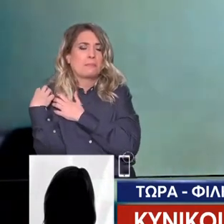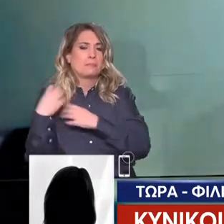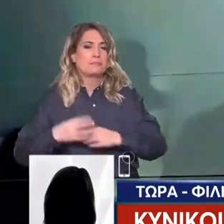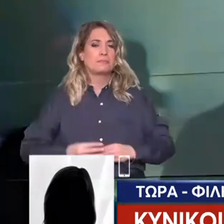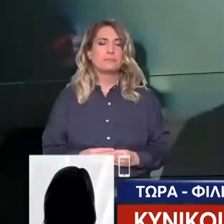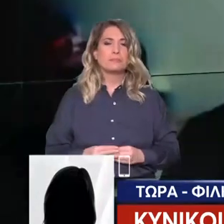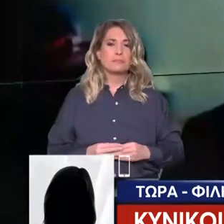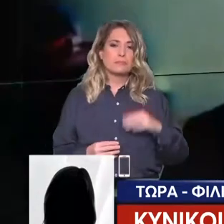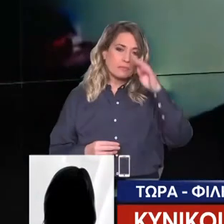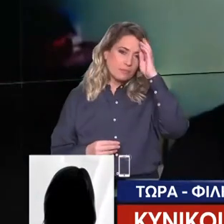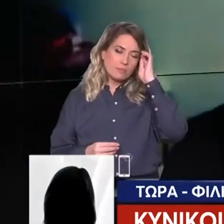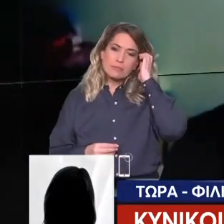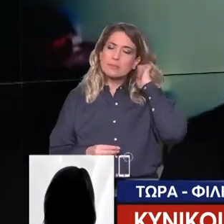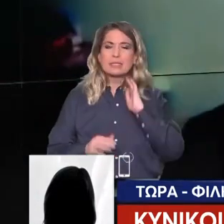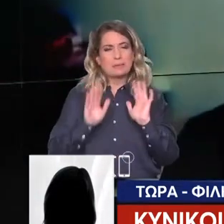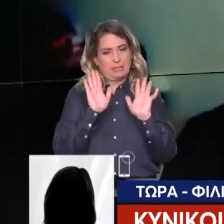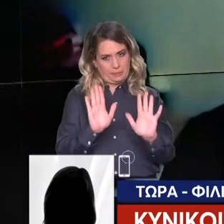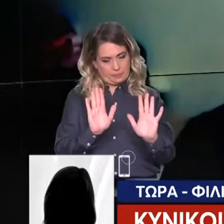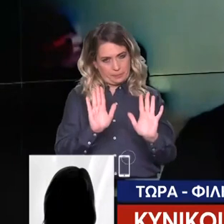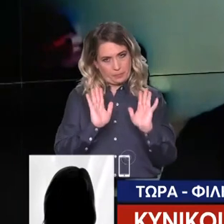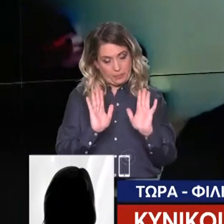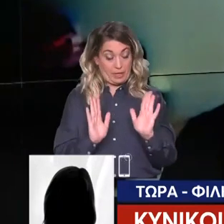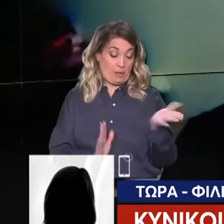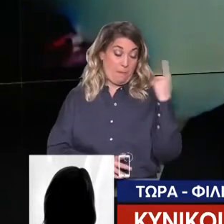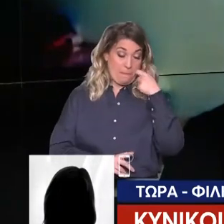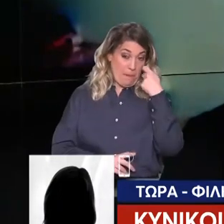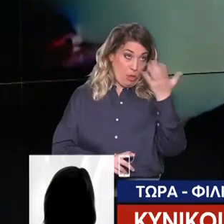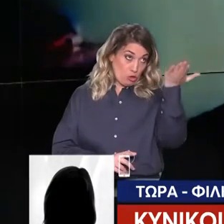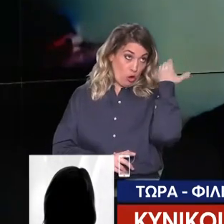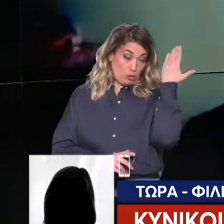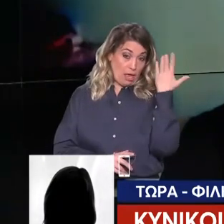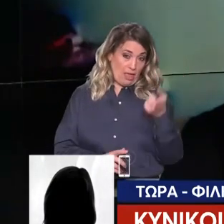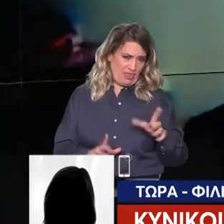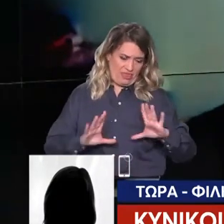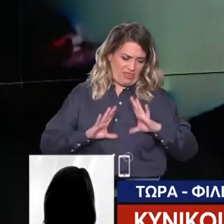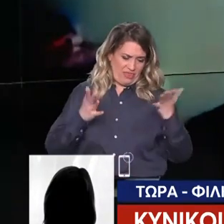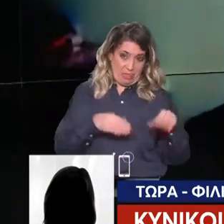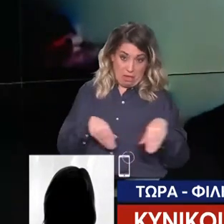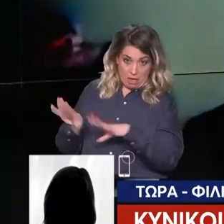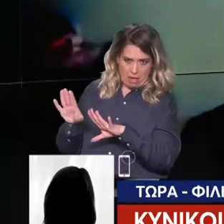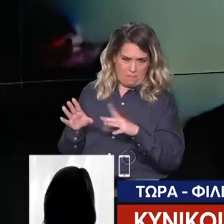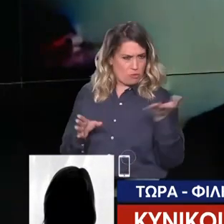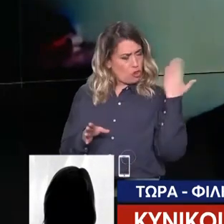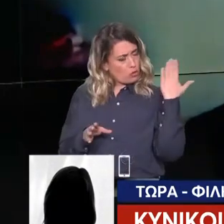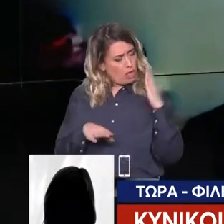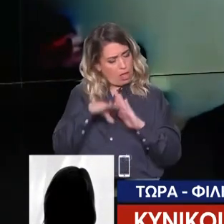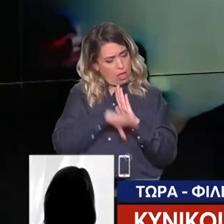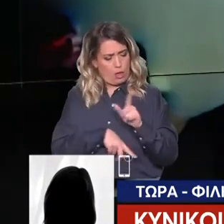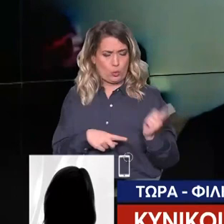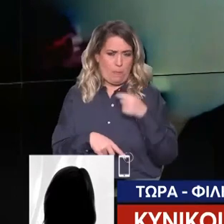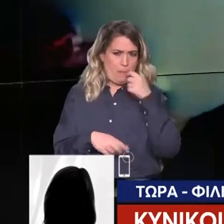η μάνα δεν τα ήθελε τα παιδιά, γιατί εκείνη την εποχή το να πάρεις τα παιδιά και να τα δώσεις και